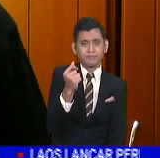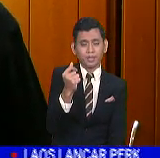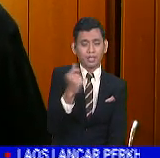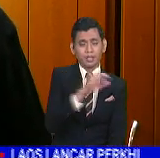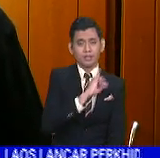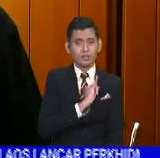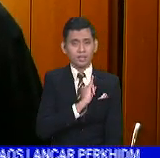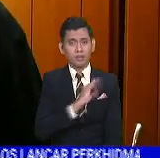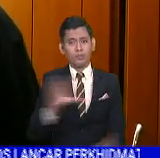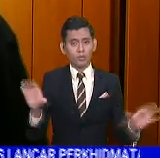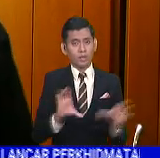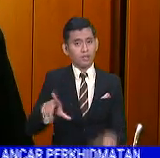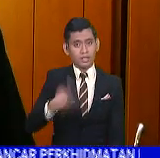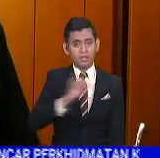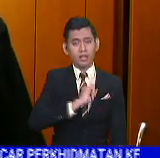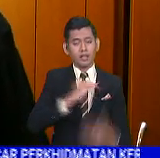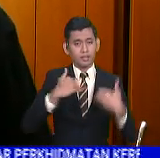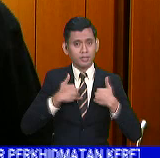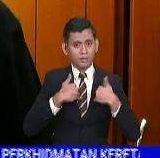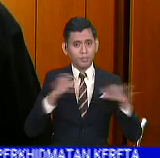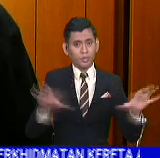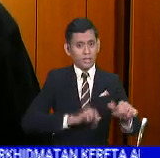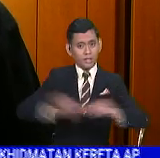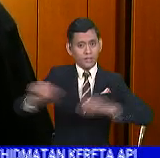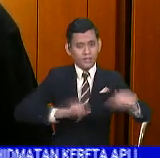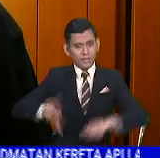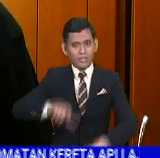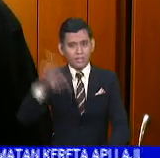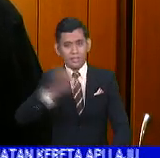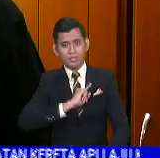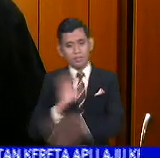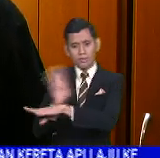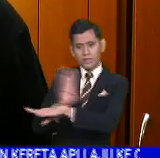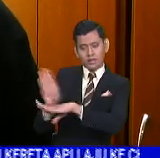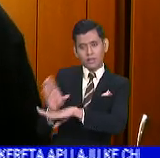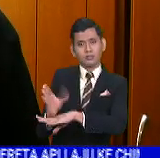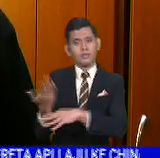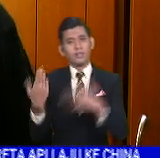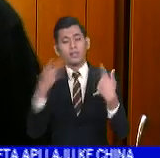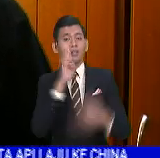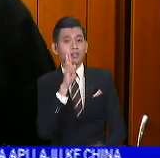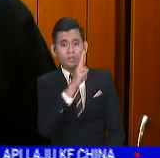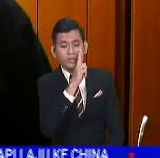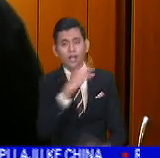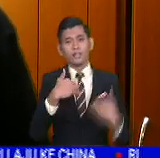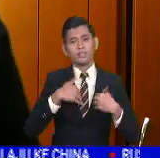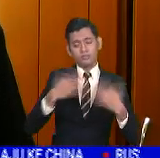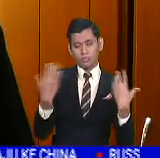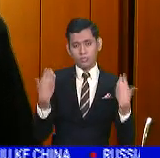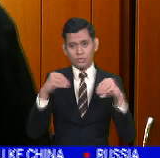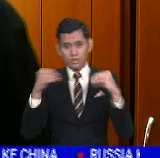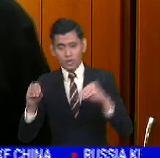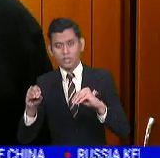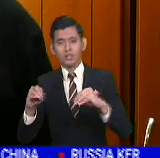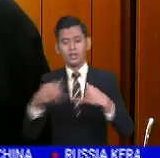Dan saya buat benda lain lah. Saya ada buat aktiviti, saya ada peniaga, kedai makan, saya ada buat online business sikit. So